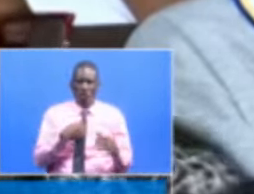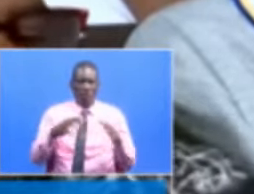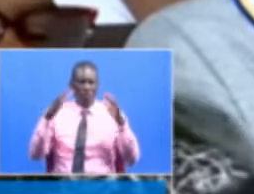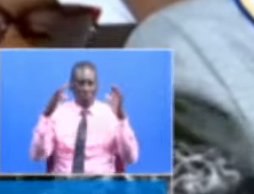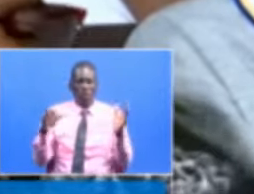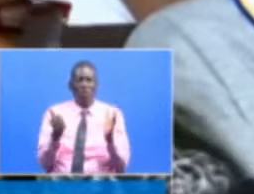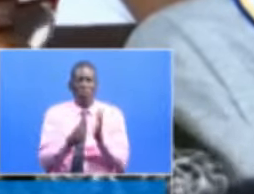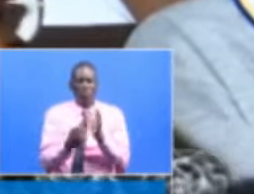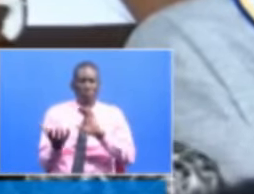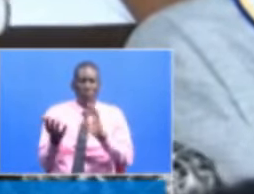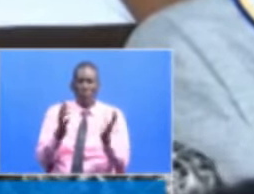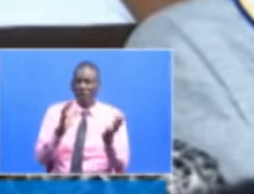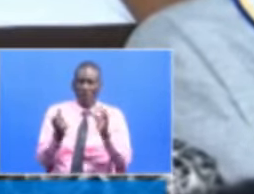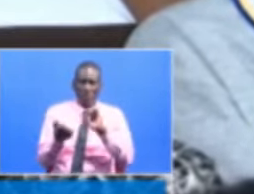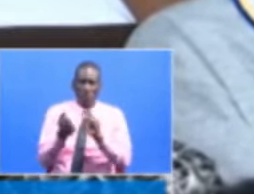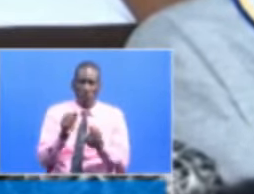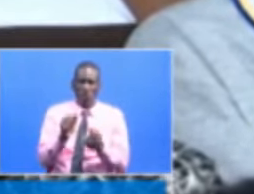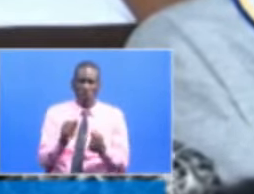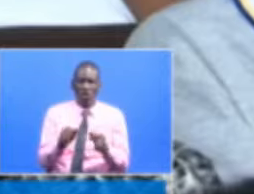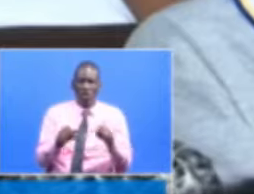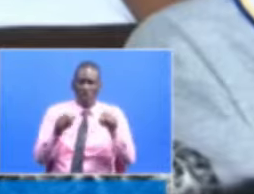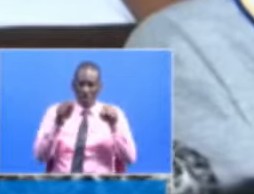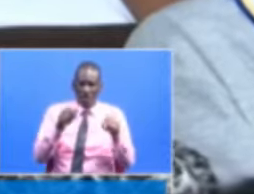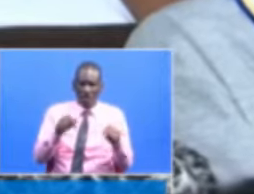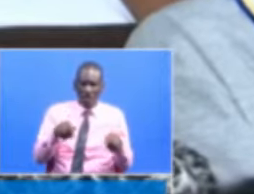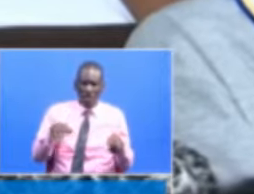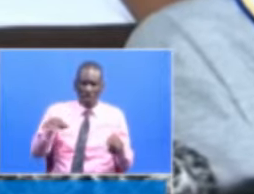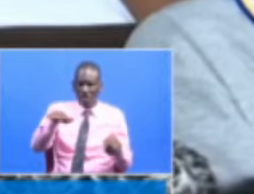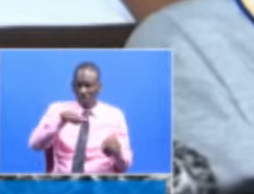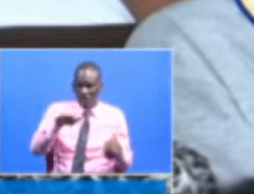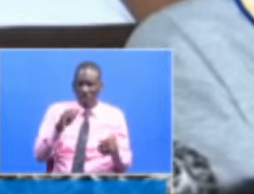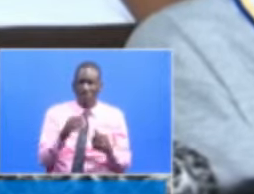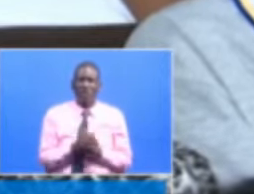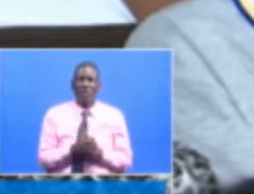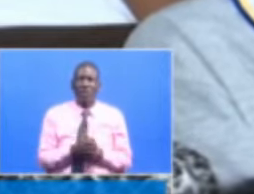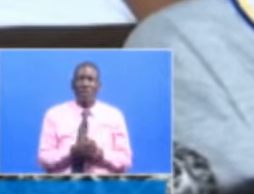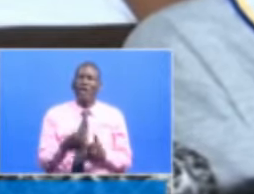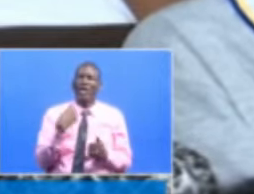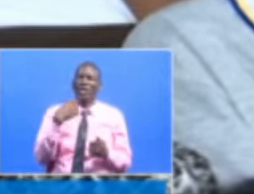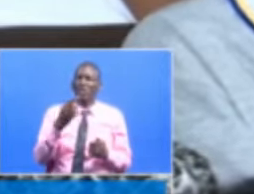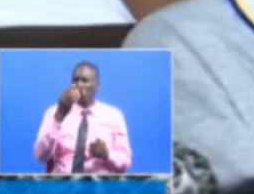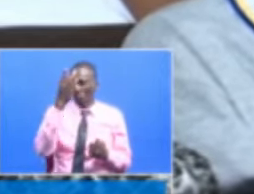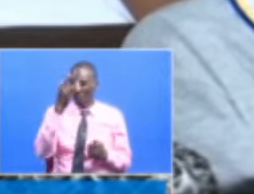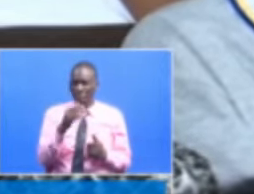la climate change katika insemi kavu. Nasema hivyo kwa sababu